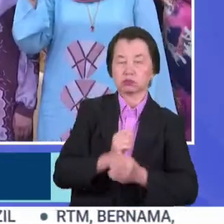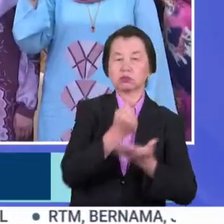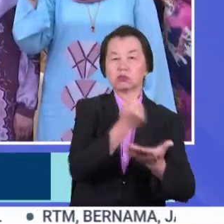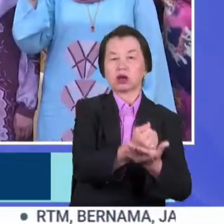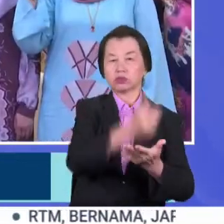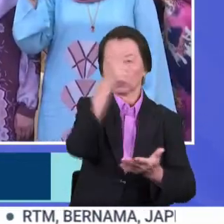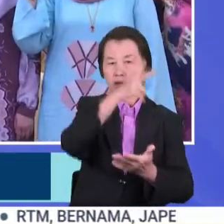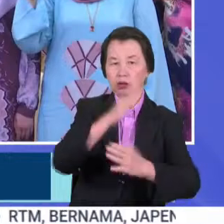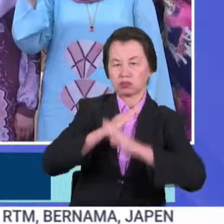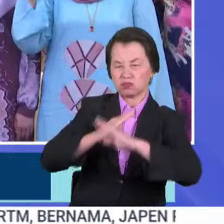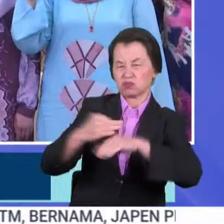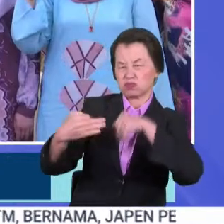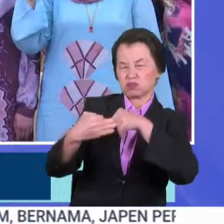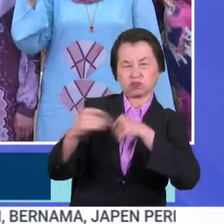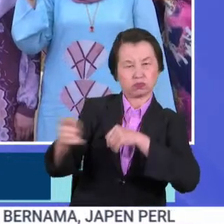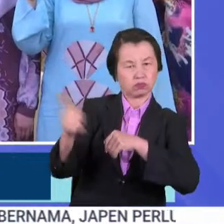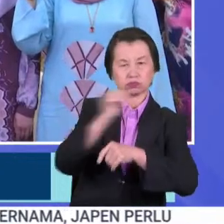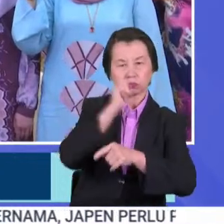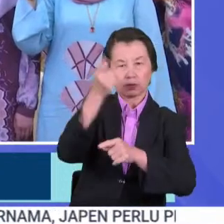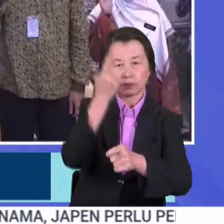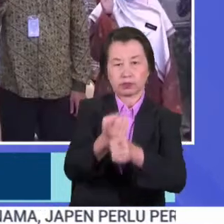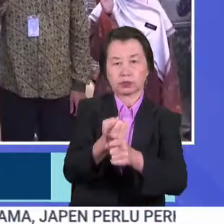fitnah serta maklumat tidak tepat.